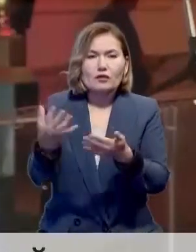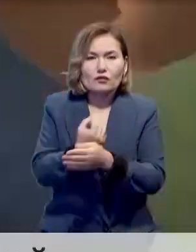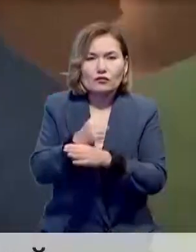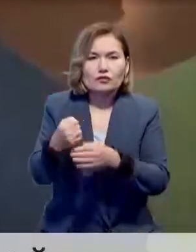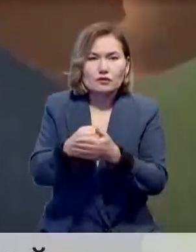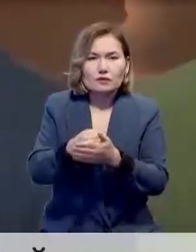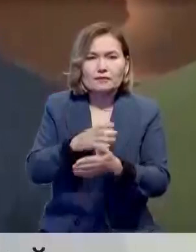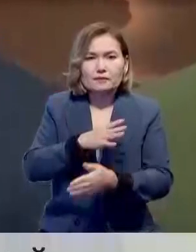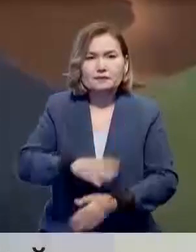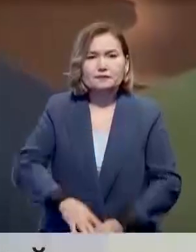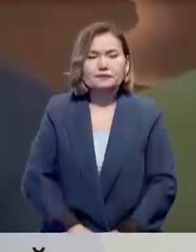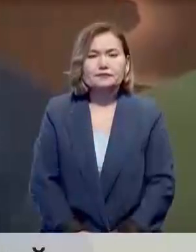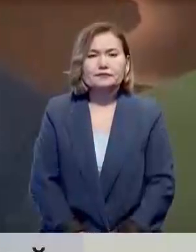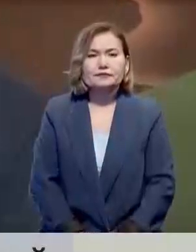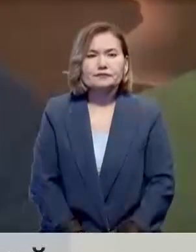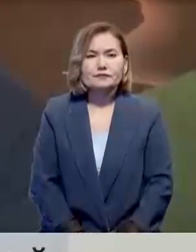жетті.